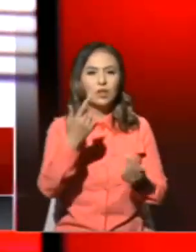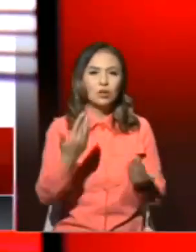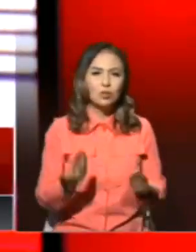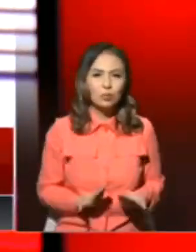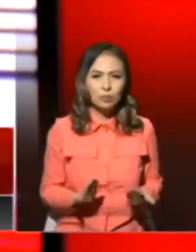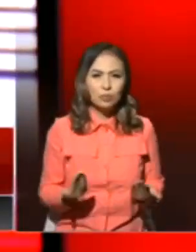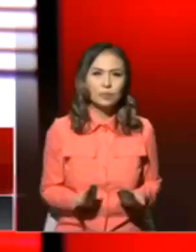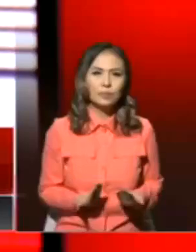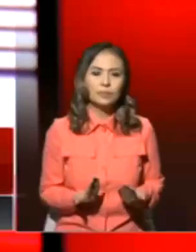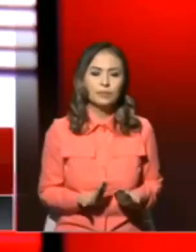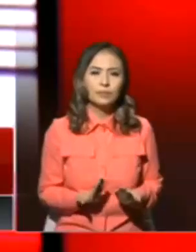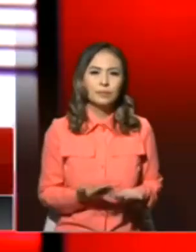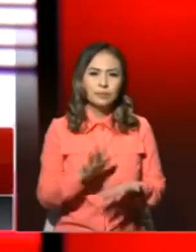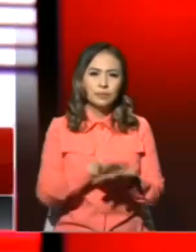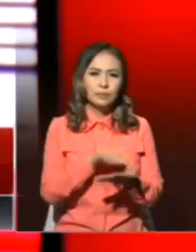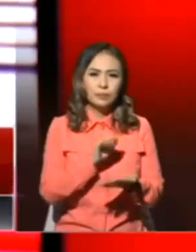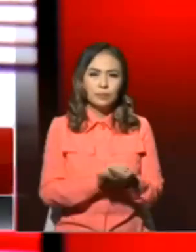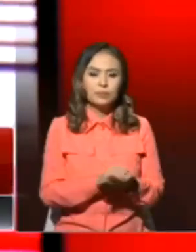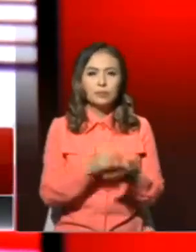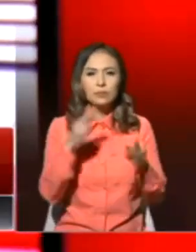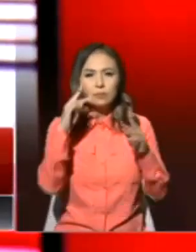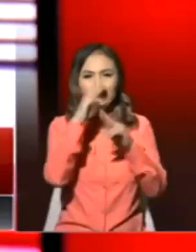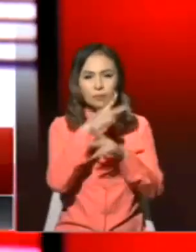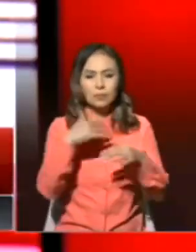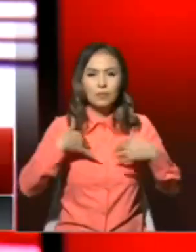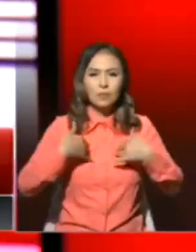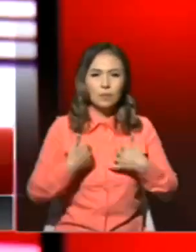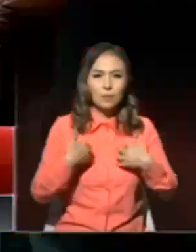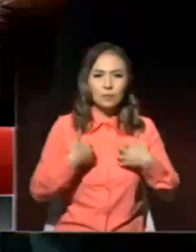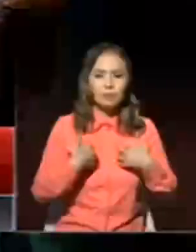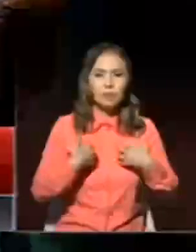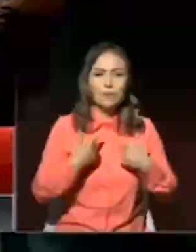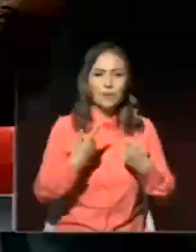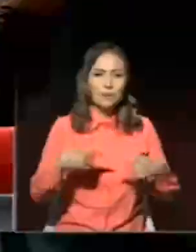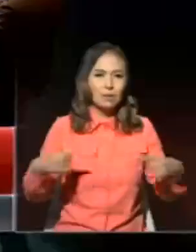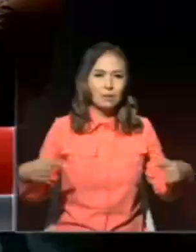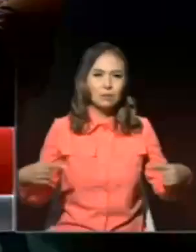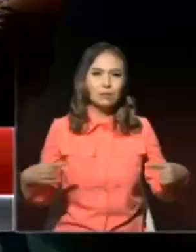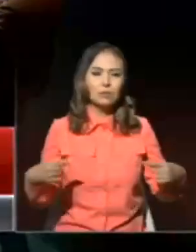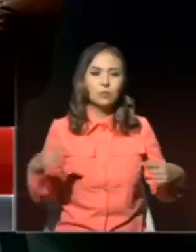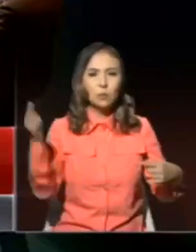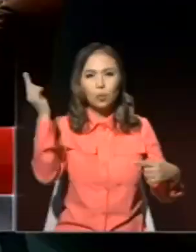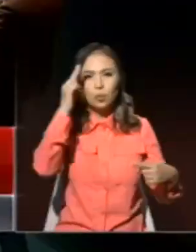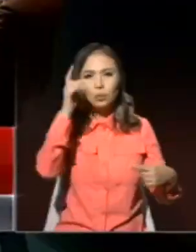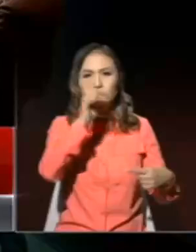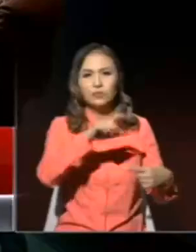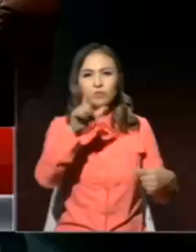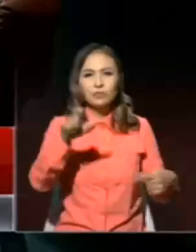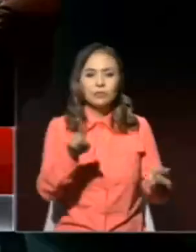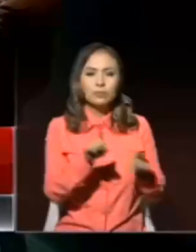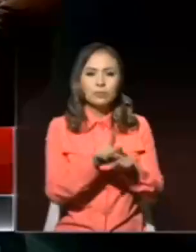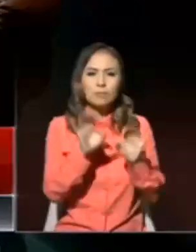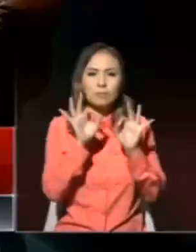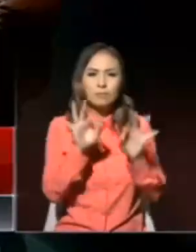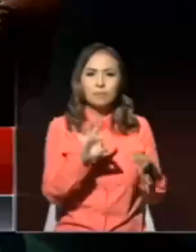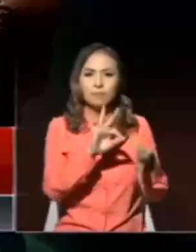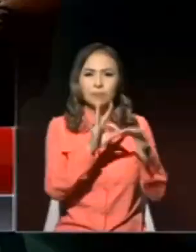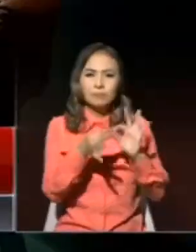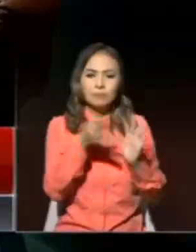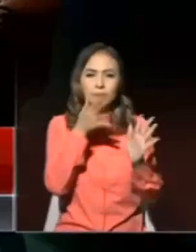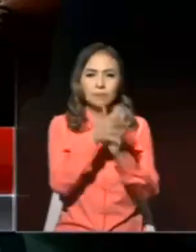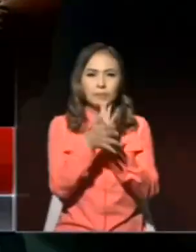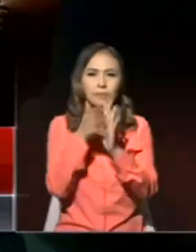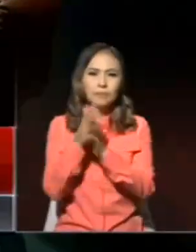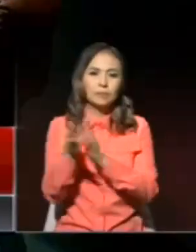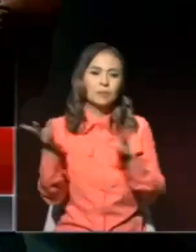өміріне түсіретін қасіретін, қайғысын, залалын әрбір оқушының жүрегінің төріне жеткізіп, санасына құйып,